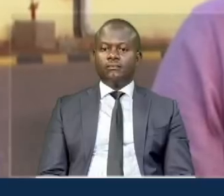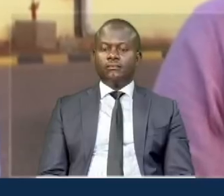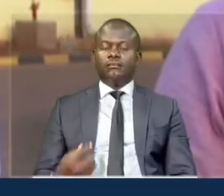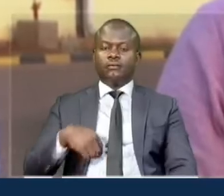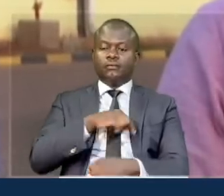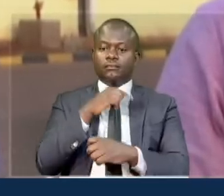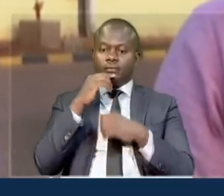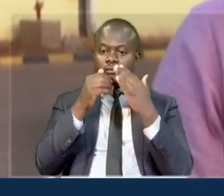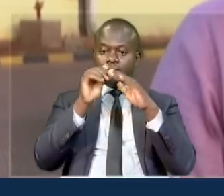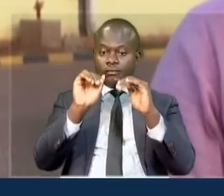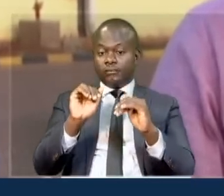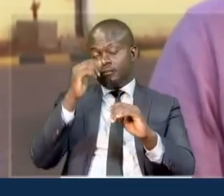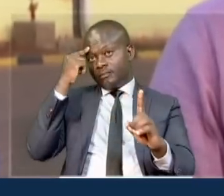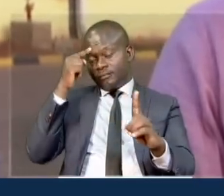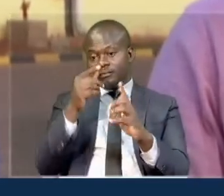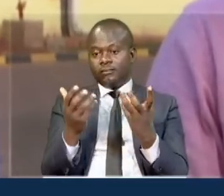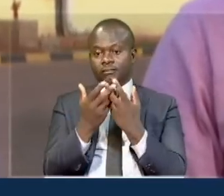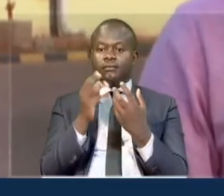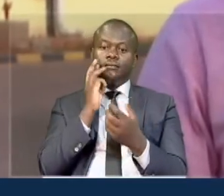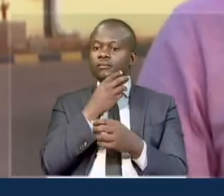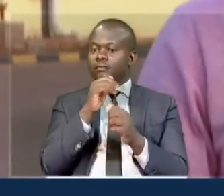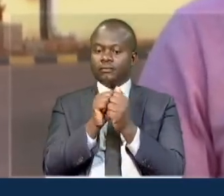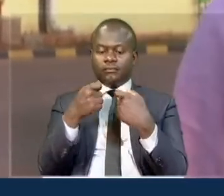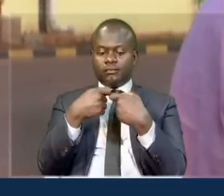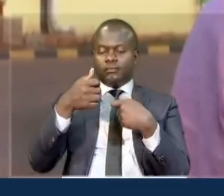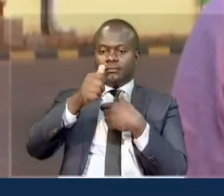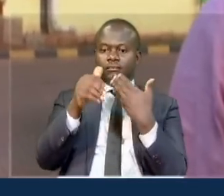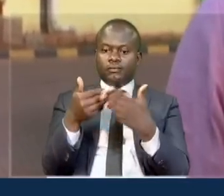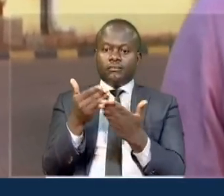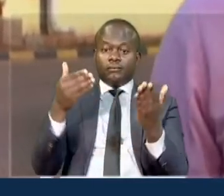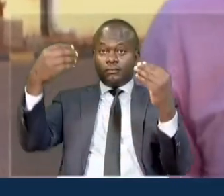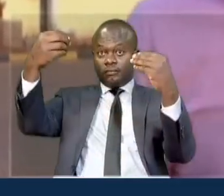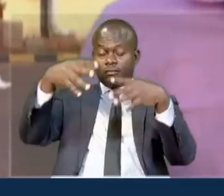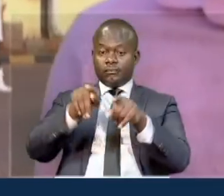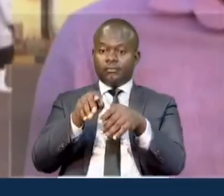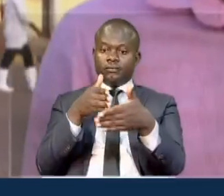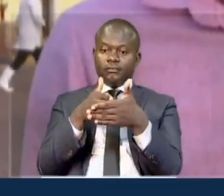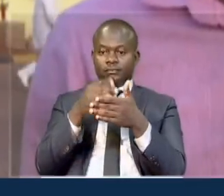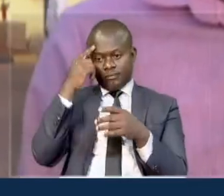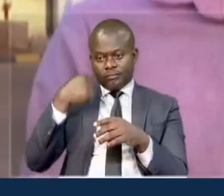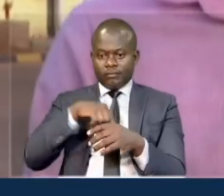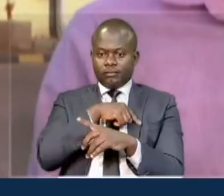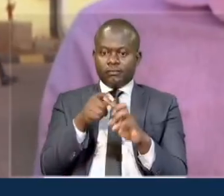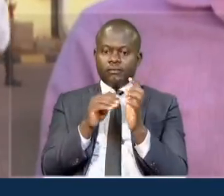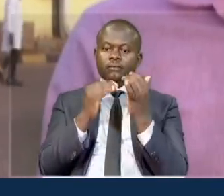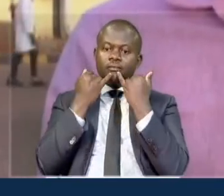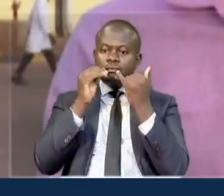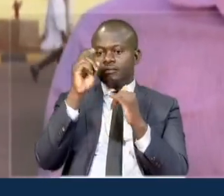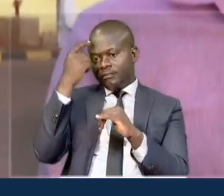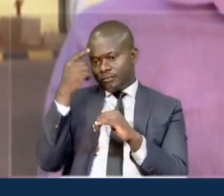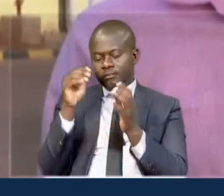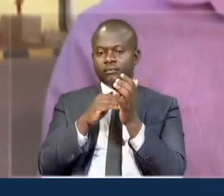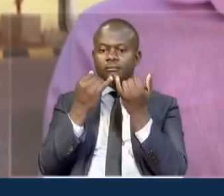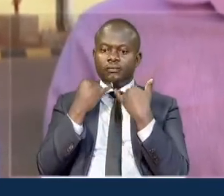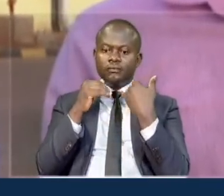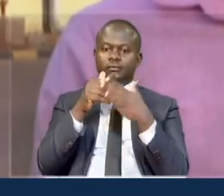Navuga ko ibyari bijyanye n'amazi ndetse n'amashanyarazi ari byo byagaragaraga nk'imbogamizi kuri twe. Twabibwiye Leta hanyuma itubwira